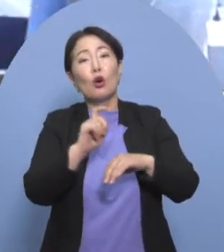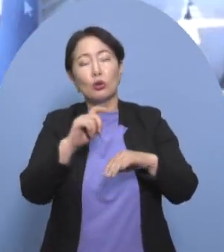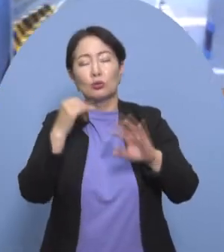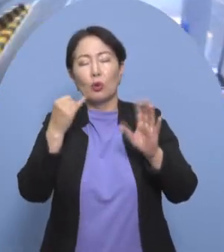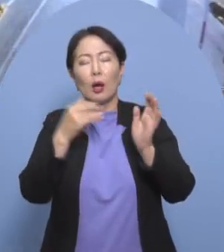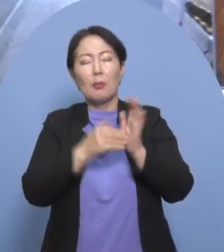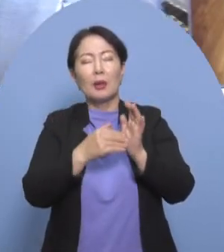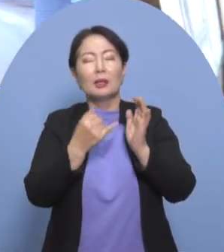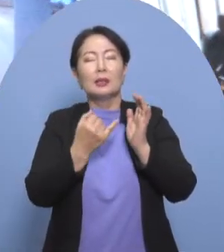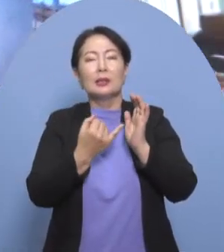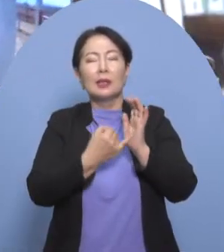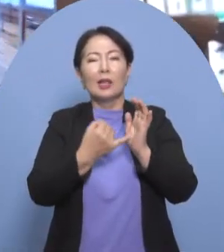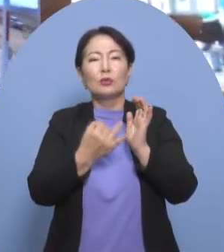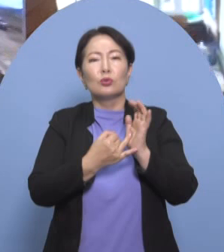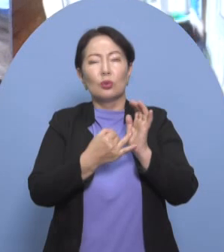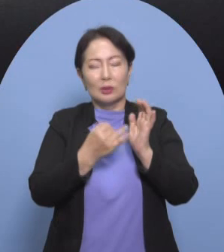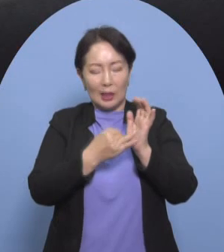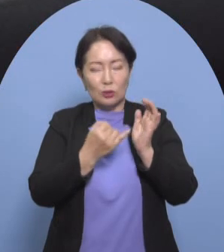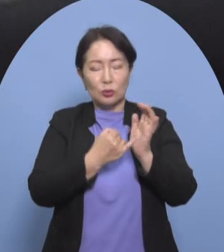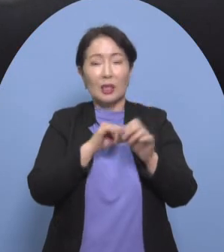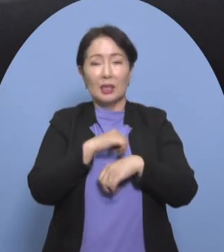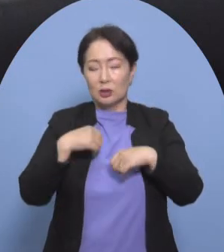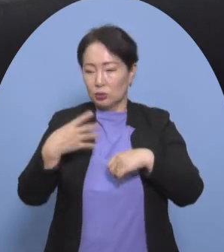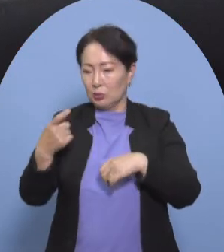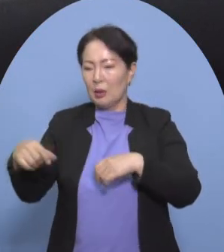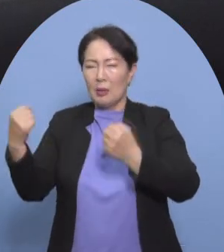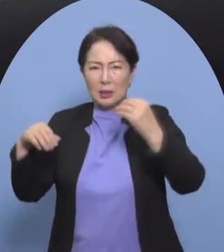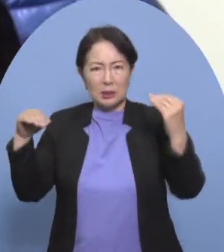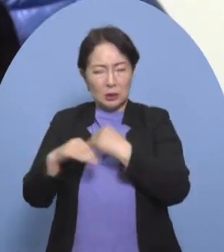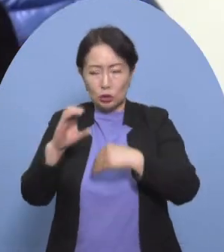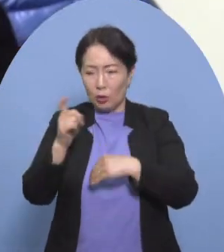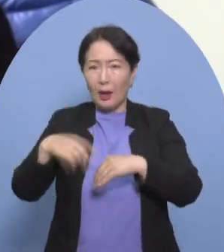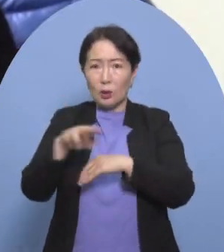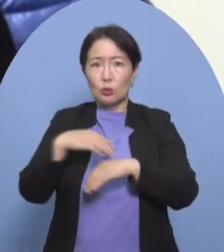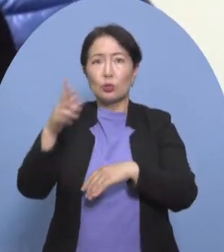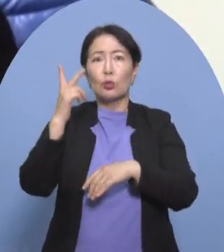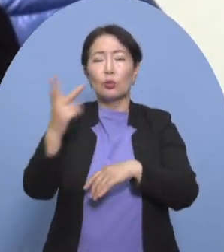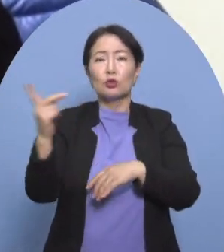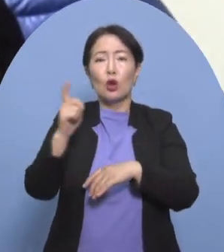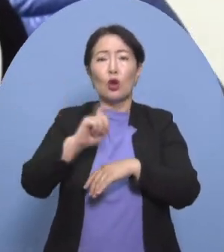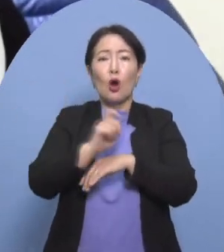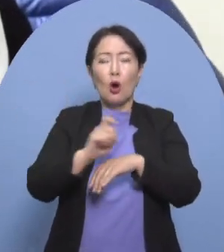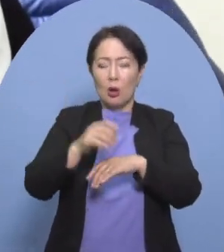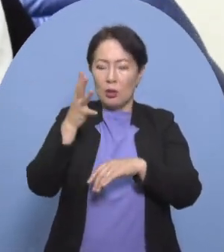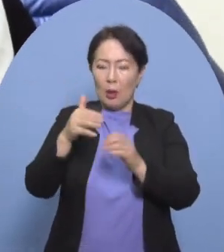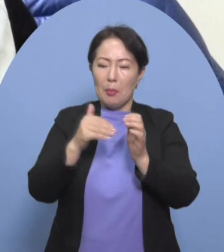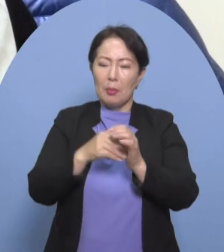хорооны 6076 иргэн 47 аж ахуй нэгж байгууллагын тээврийн хэрэгсэл, Сонгон Найрхан дүүргийн 32-р